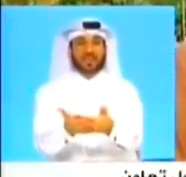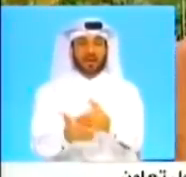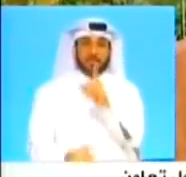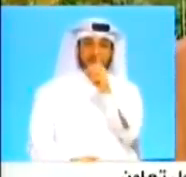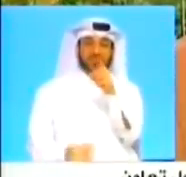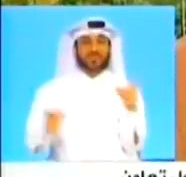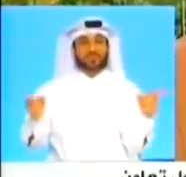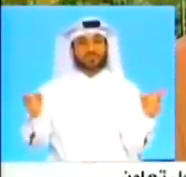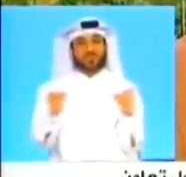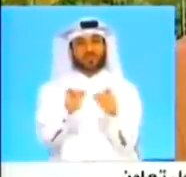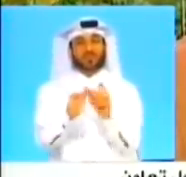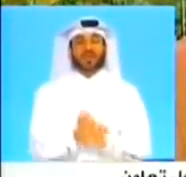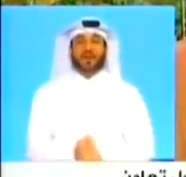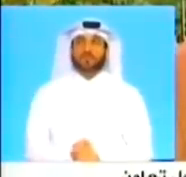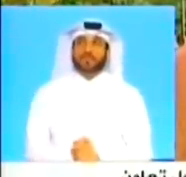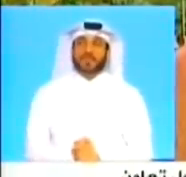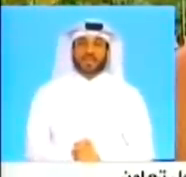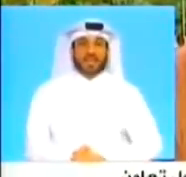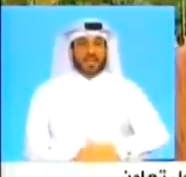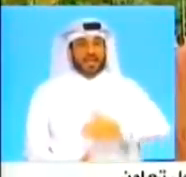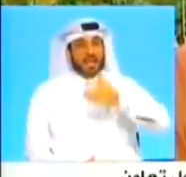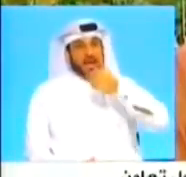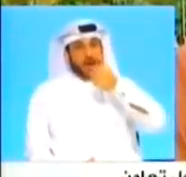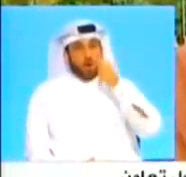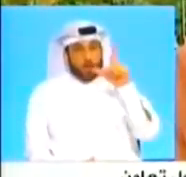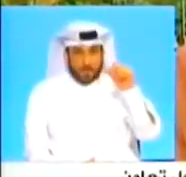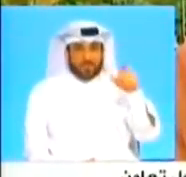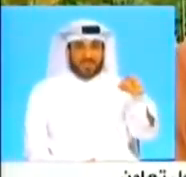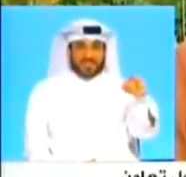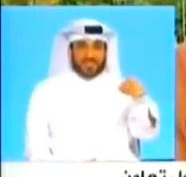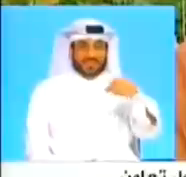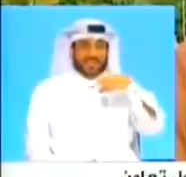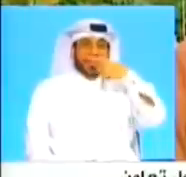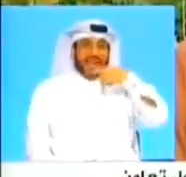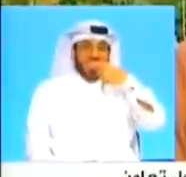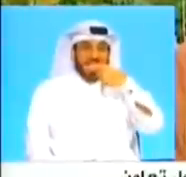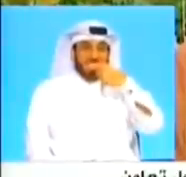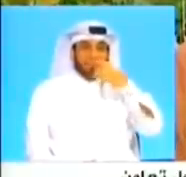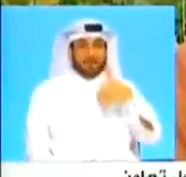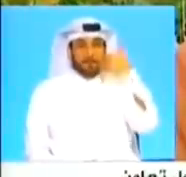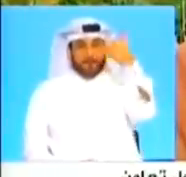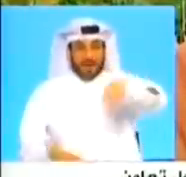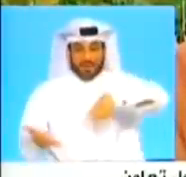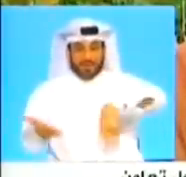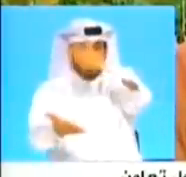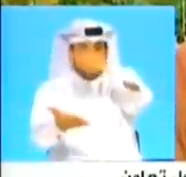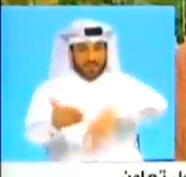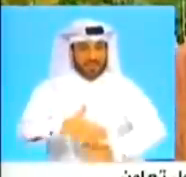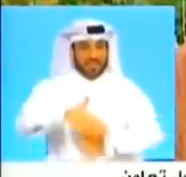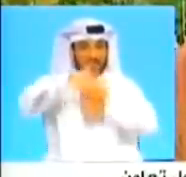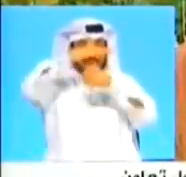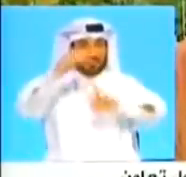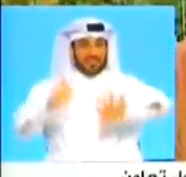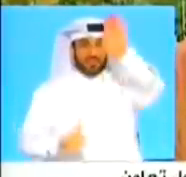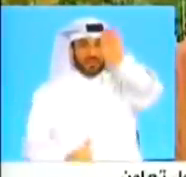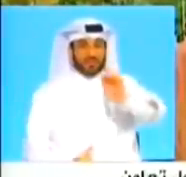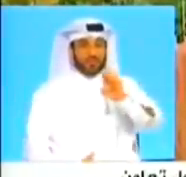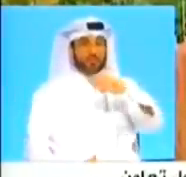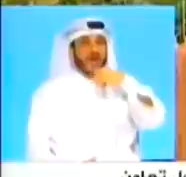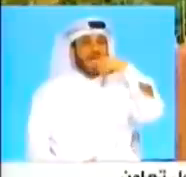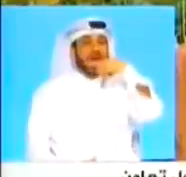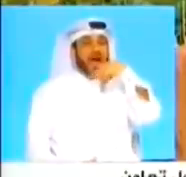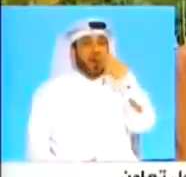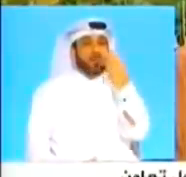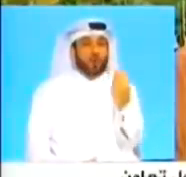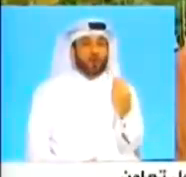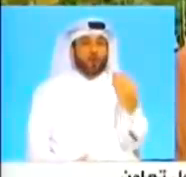كل المناخ جيد، وخاصة أن الخطابين اللذين ألقاهما الرئيسان